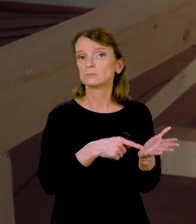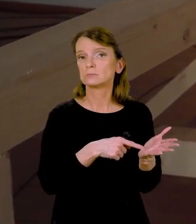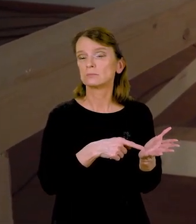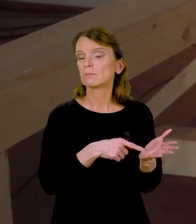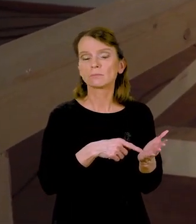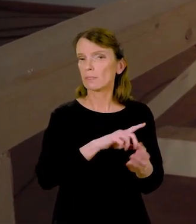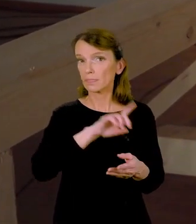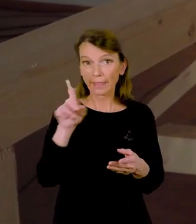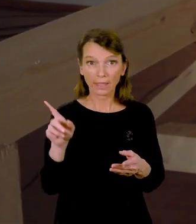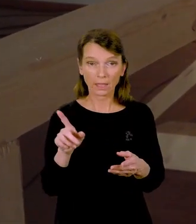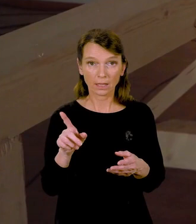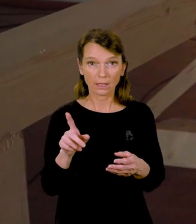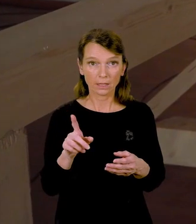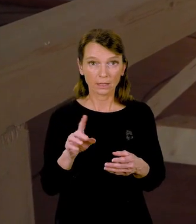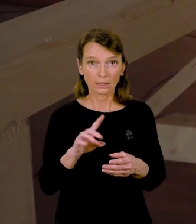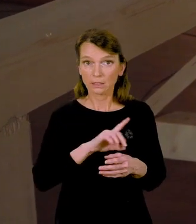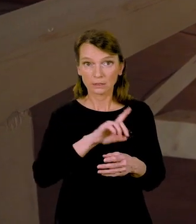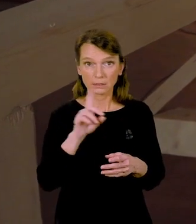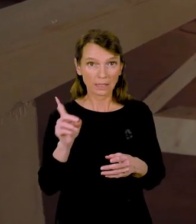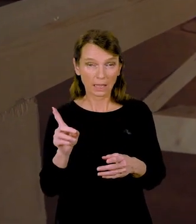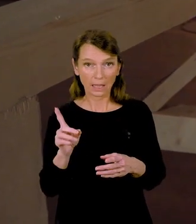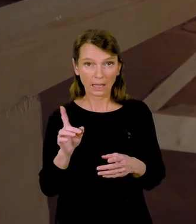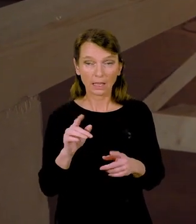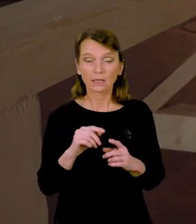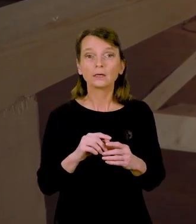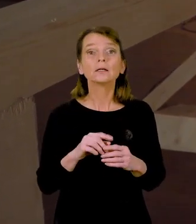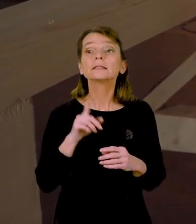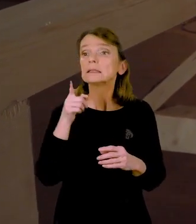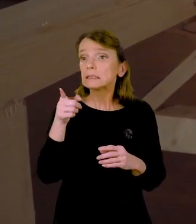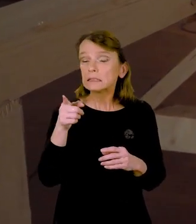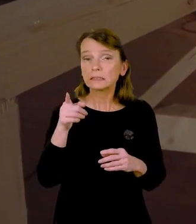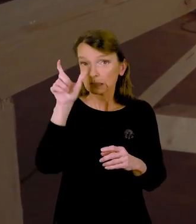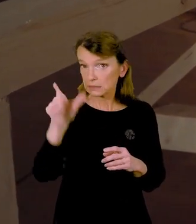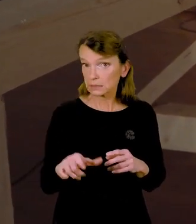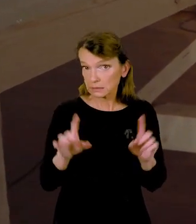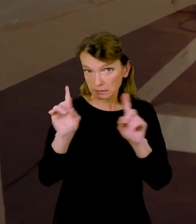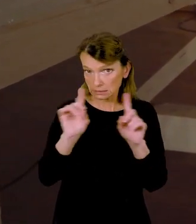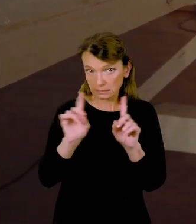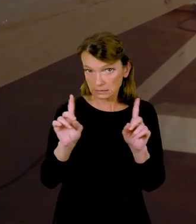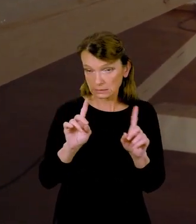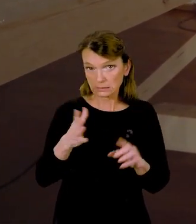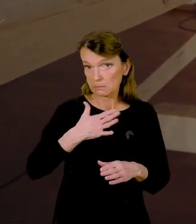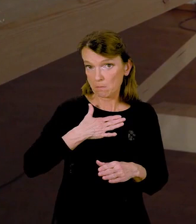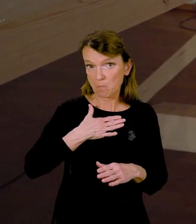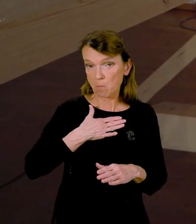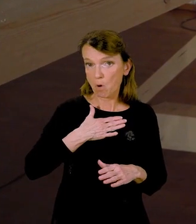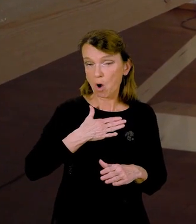Ne, ne, ti nisi